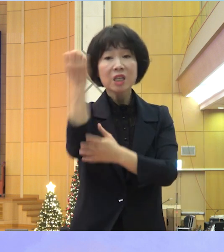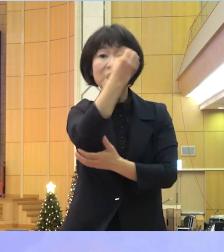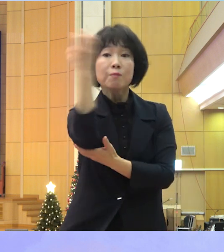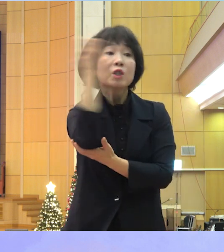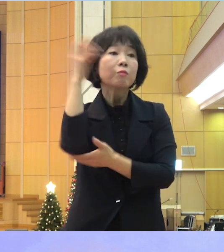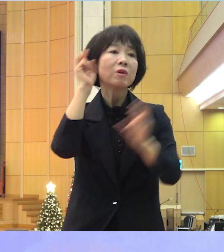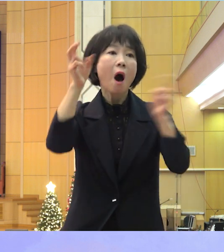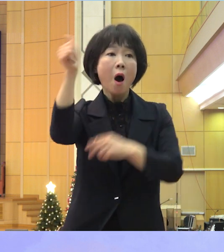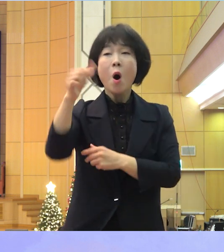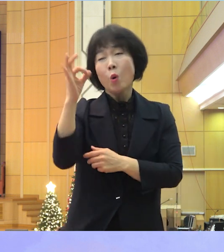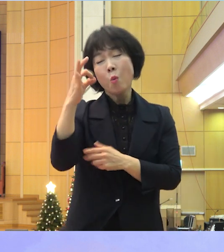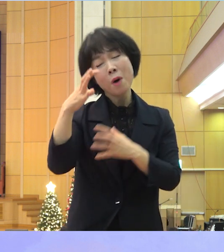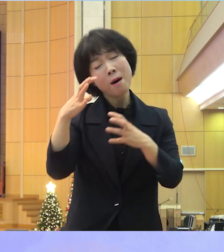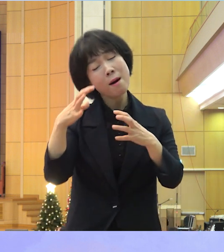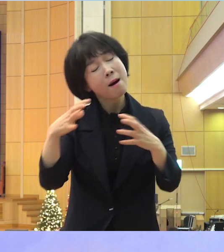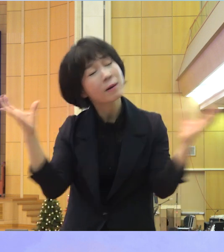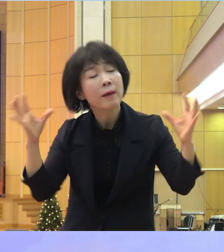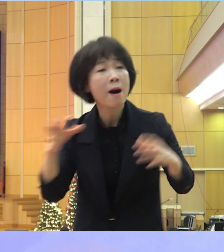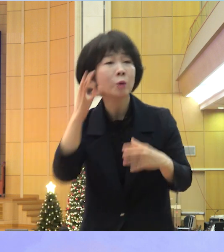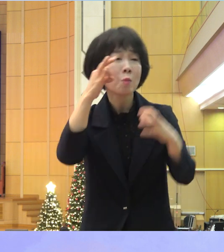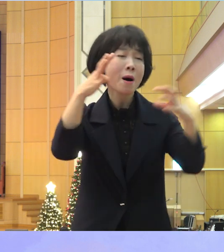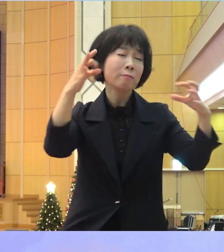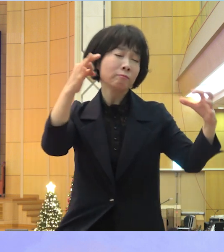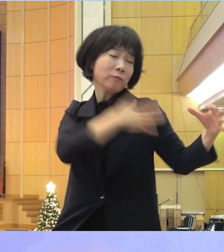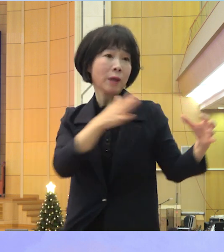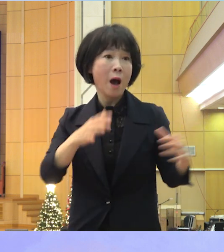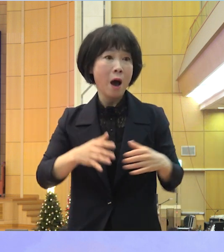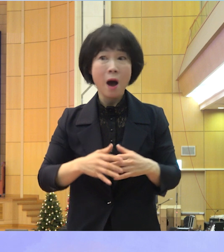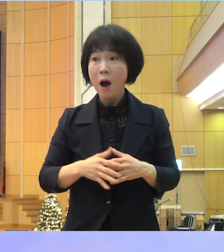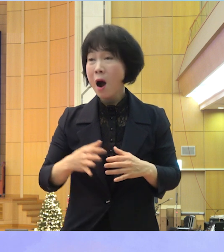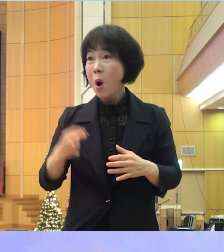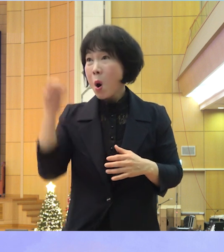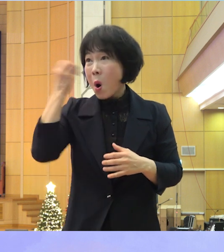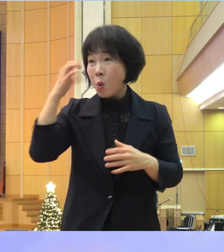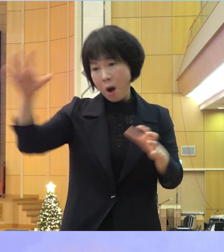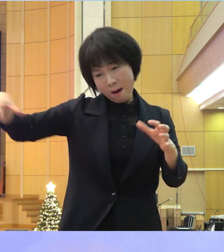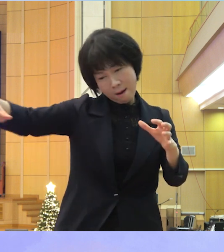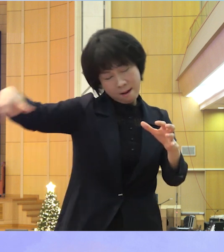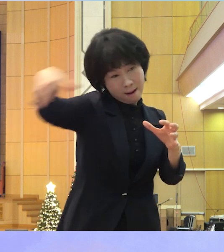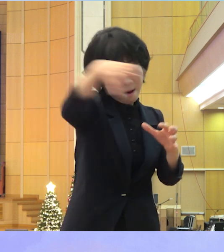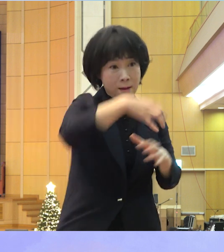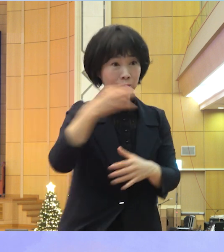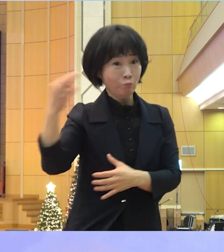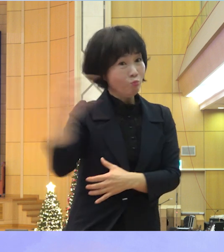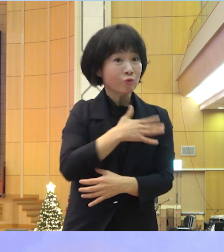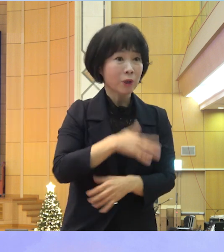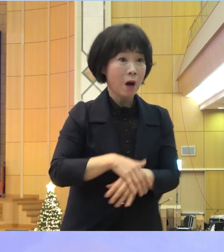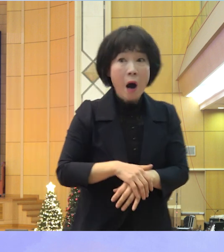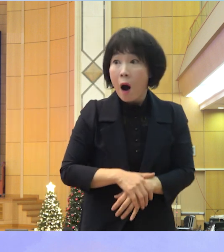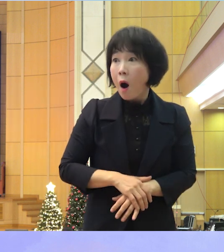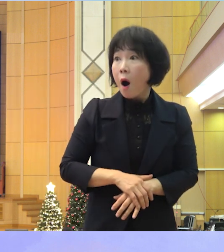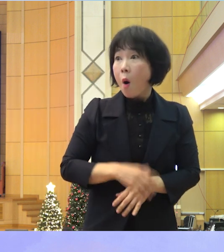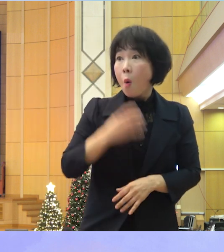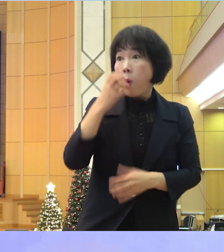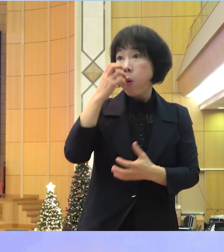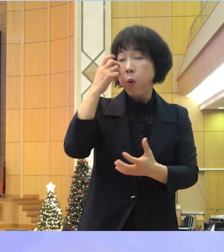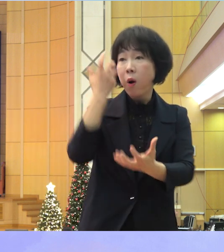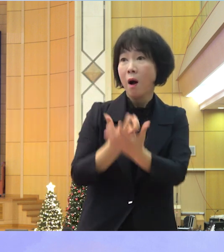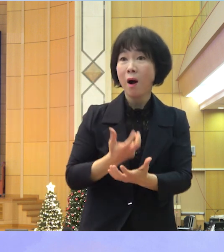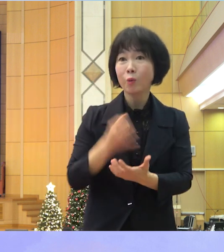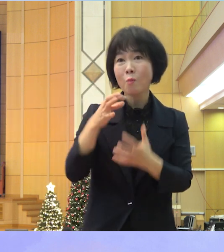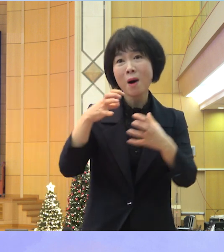돈도 얼마나 많았는지, 그 사람이 갖고 있는 돈을 우리가 파악할 수는